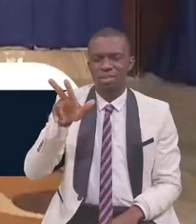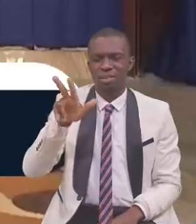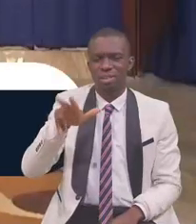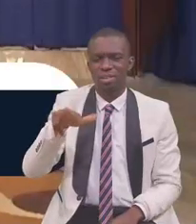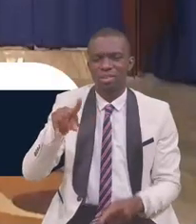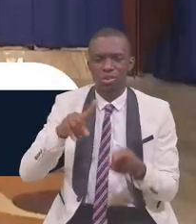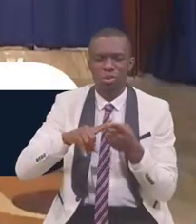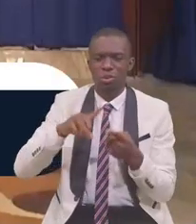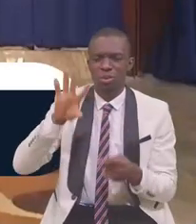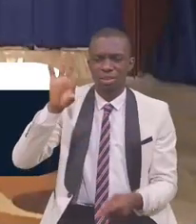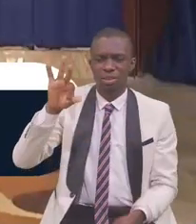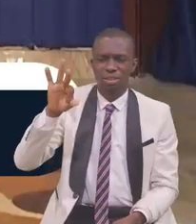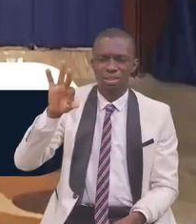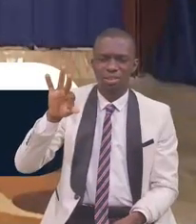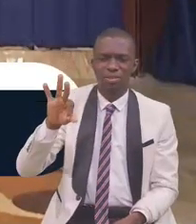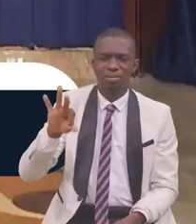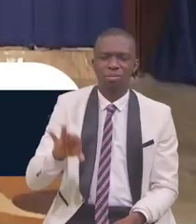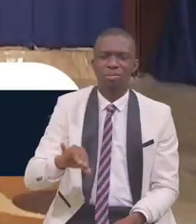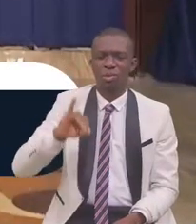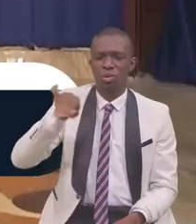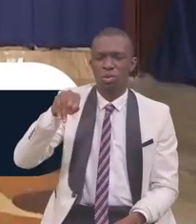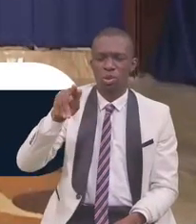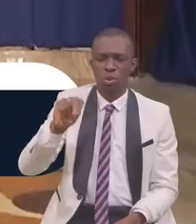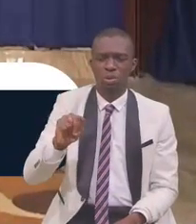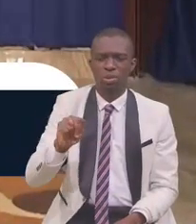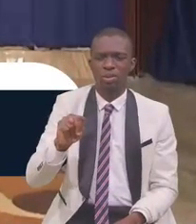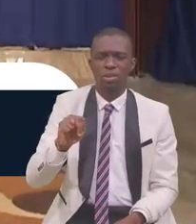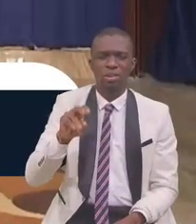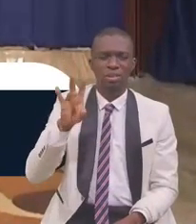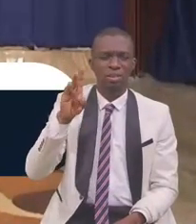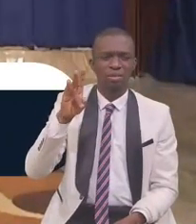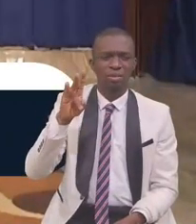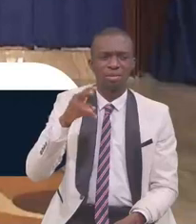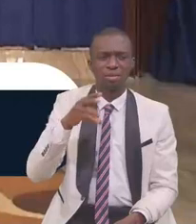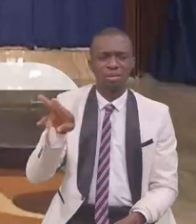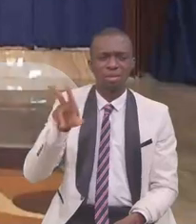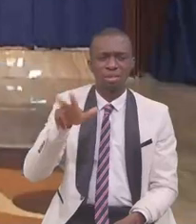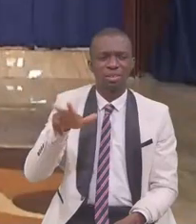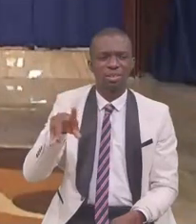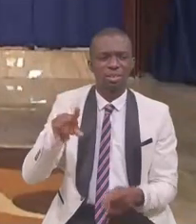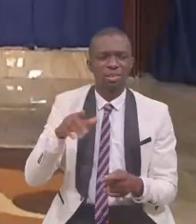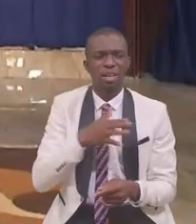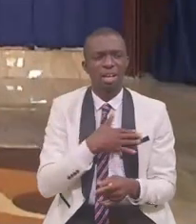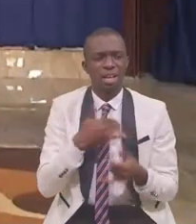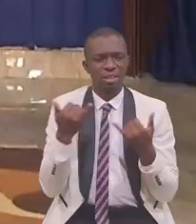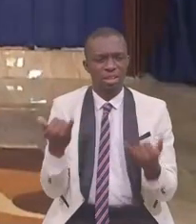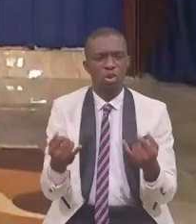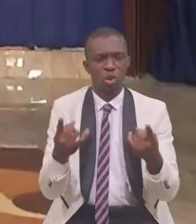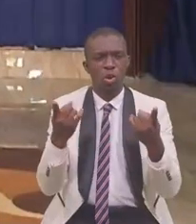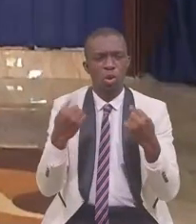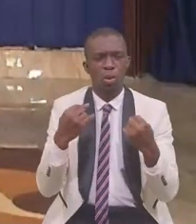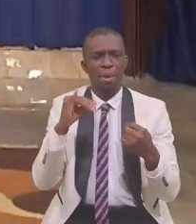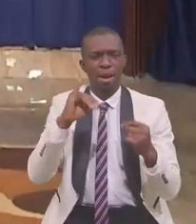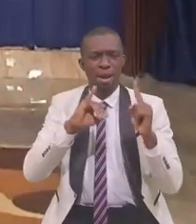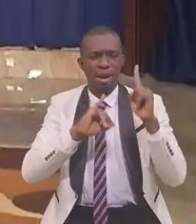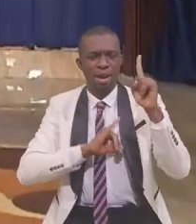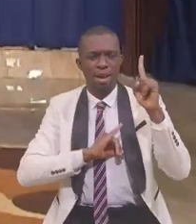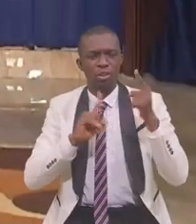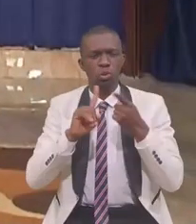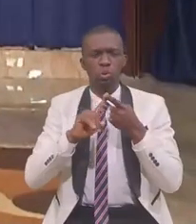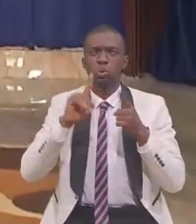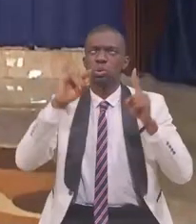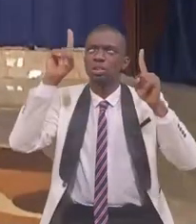Jean, chapitre 17, verset 13. Et maintenant, je vais à toi. Et je dis